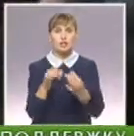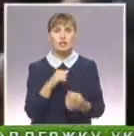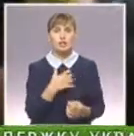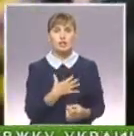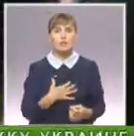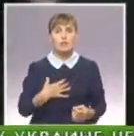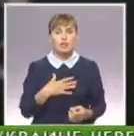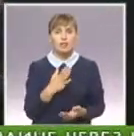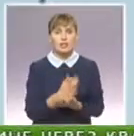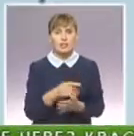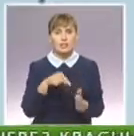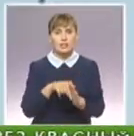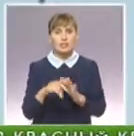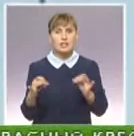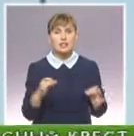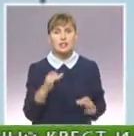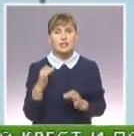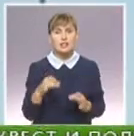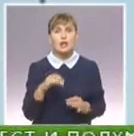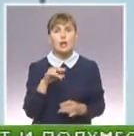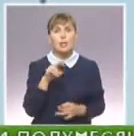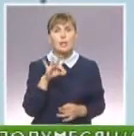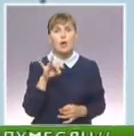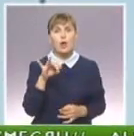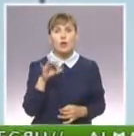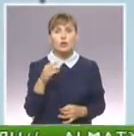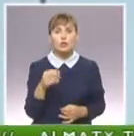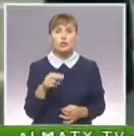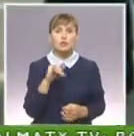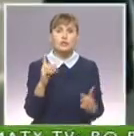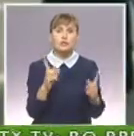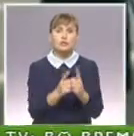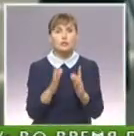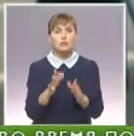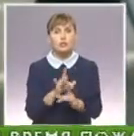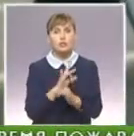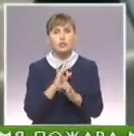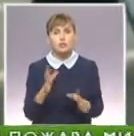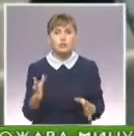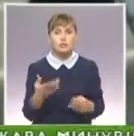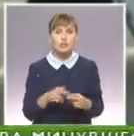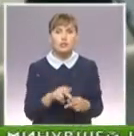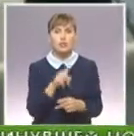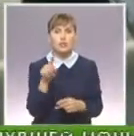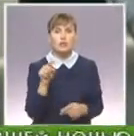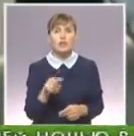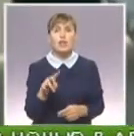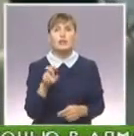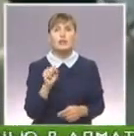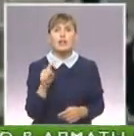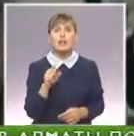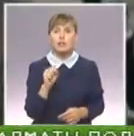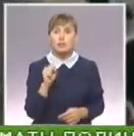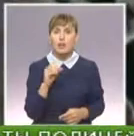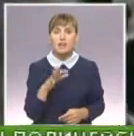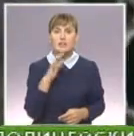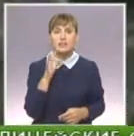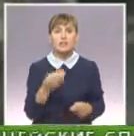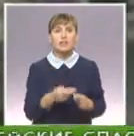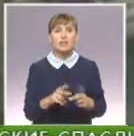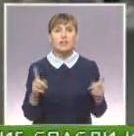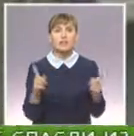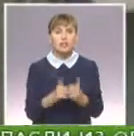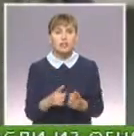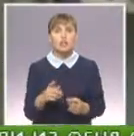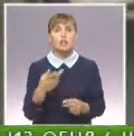еще сохраняется. Состоится ли встреча Петра Порошенко с Владимиром Путиным? Однако президент Казахстана Нурсултан Назарбаев назвал эту встречу в